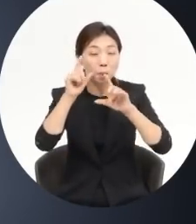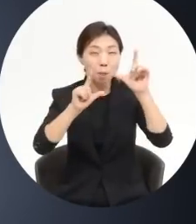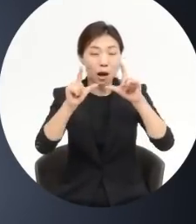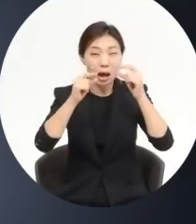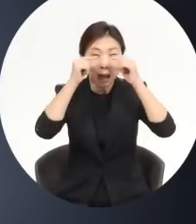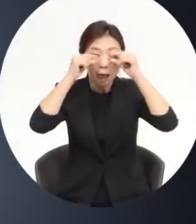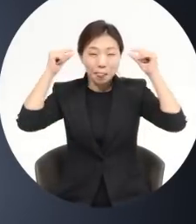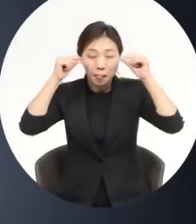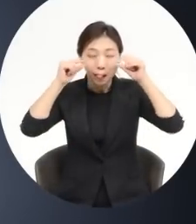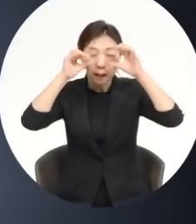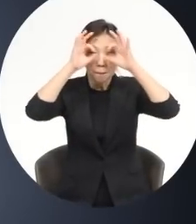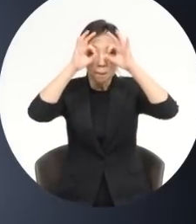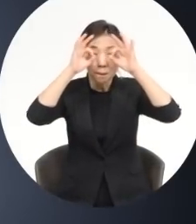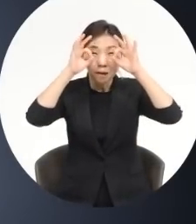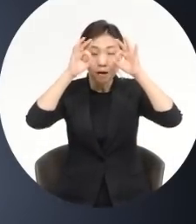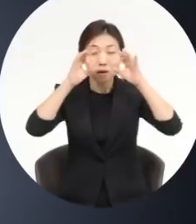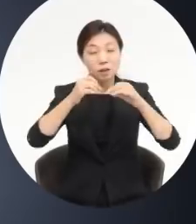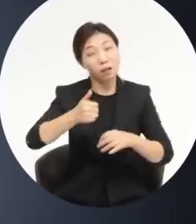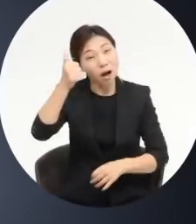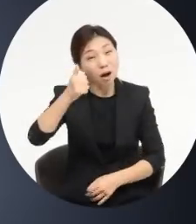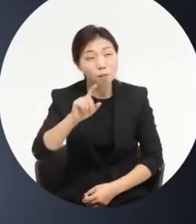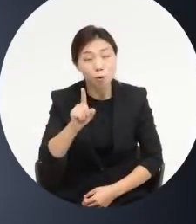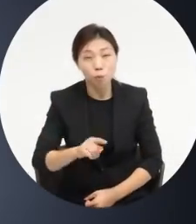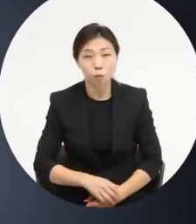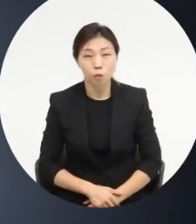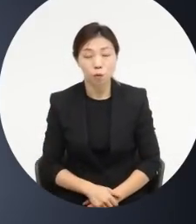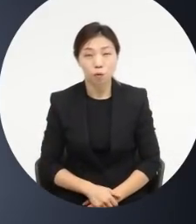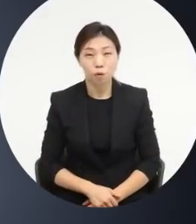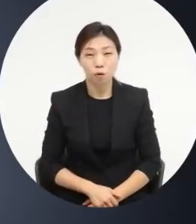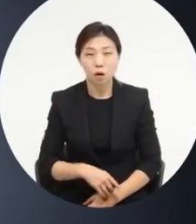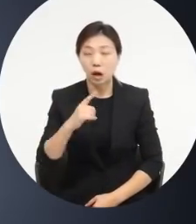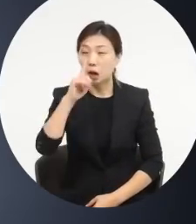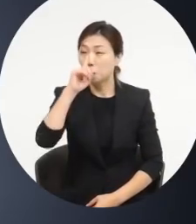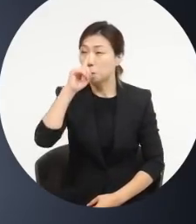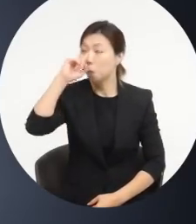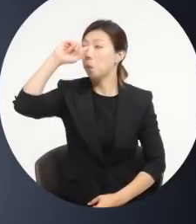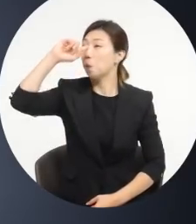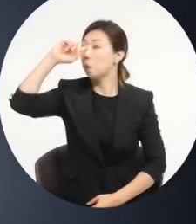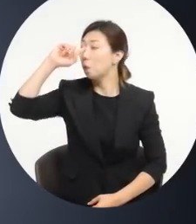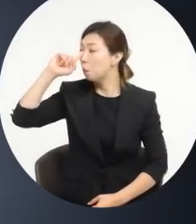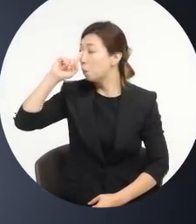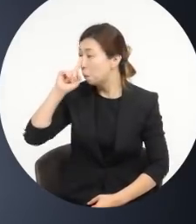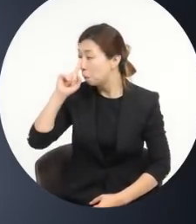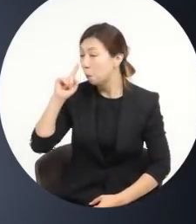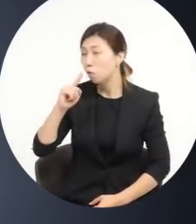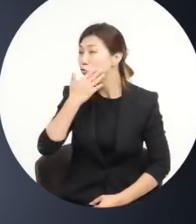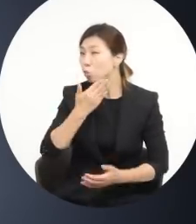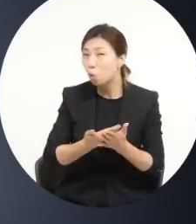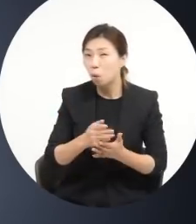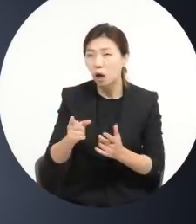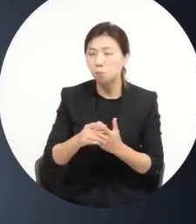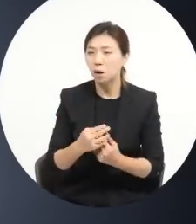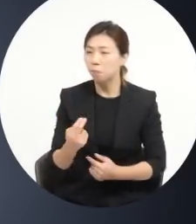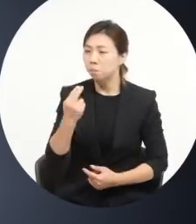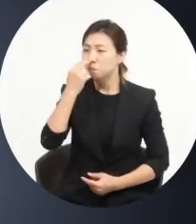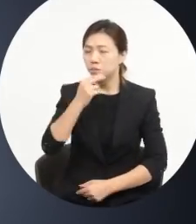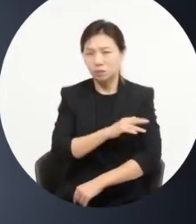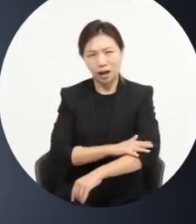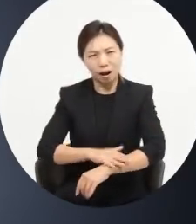잘 보이는지 안 보이는지. 예. 코는 콧대가 높으냐 낮았냐가 중요해요. 숨을 잘 쉬고 냄새를 잘 맡느냐가